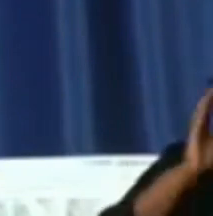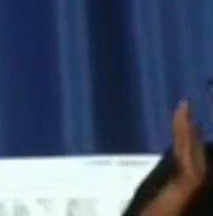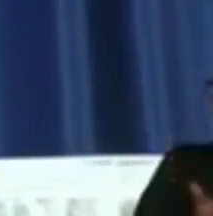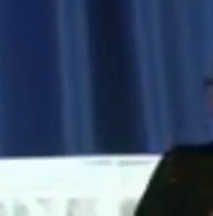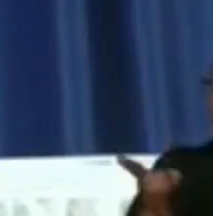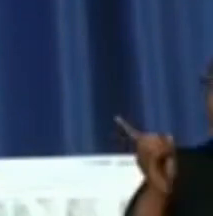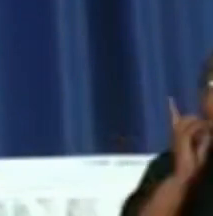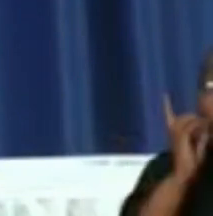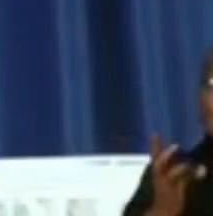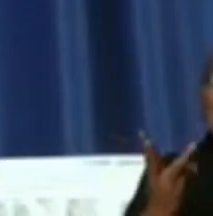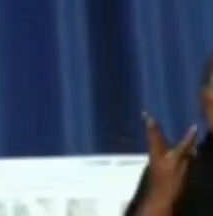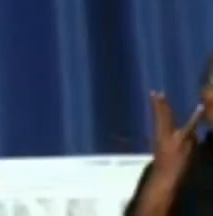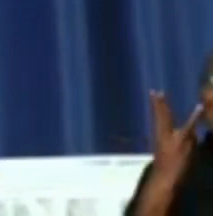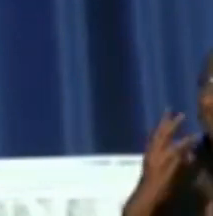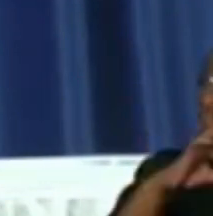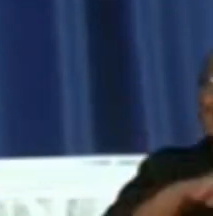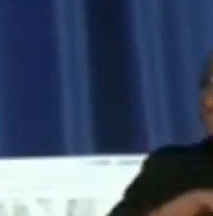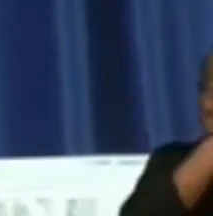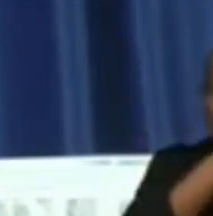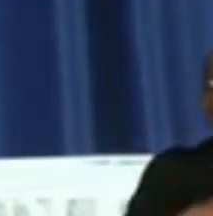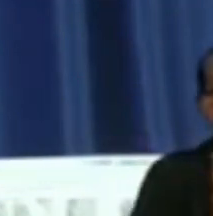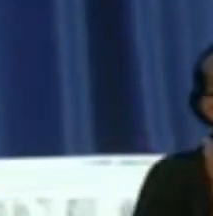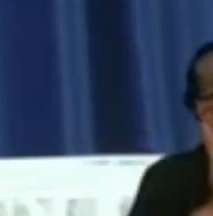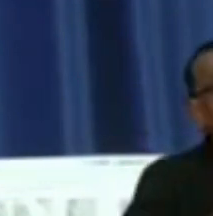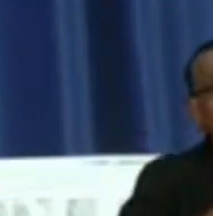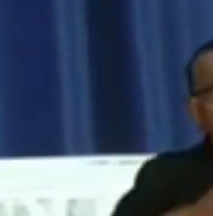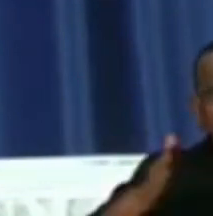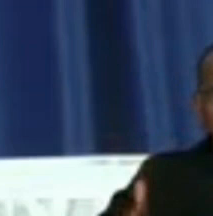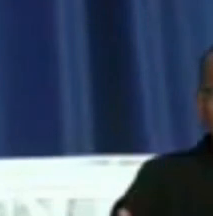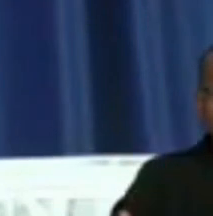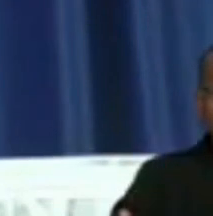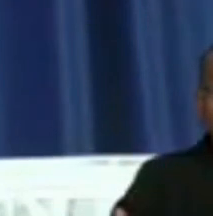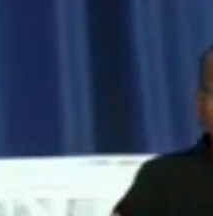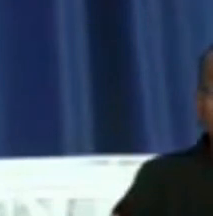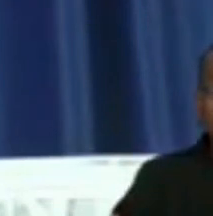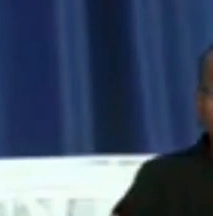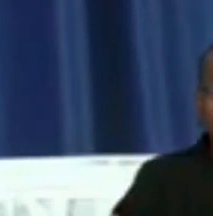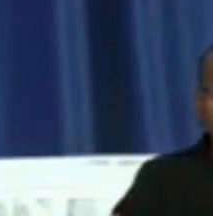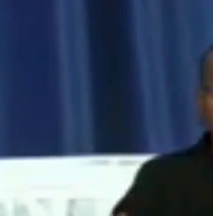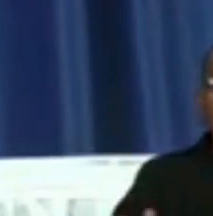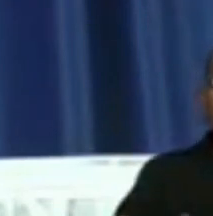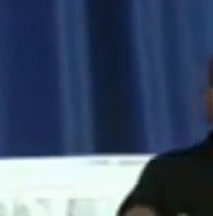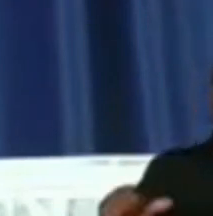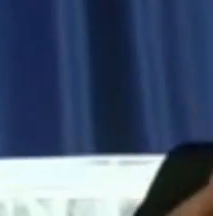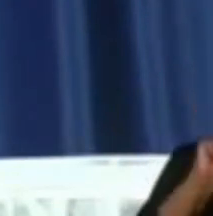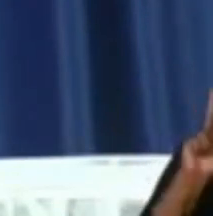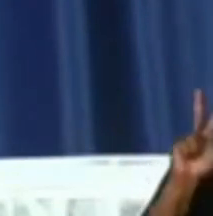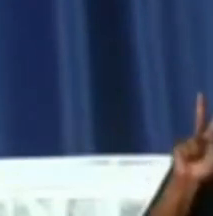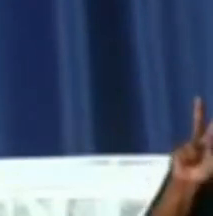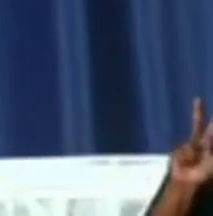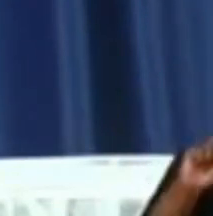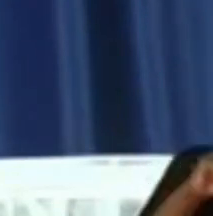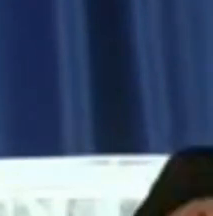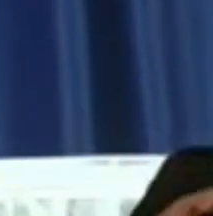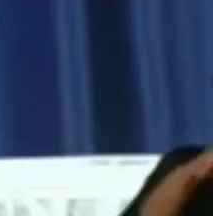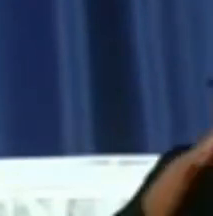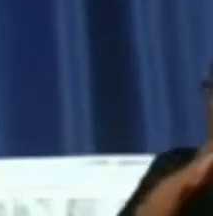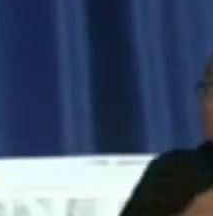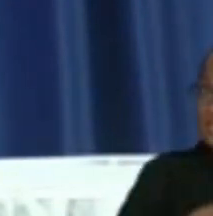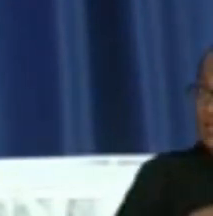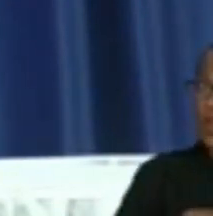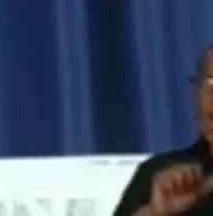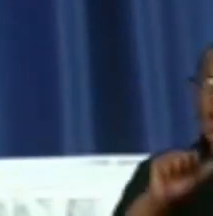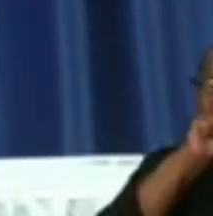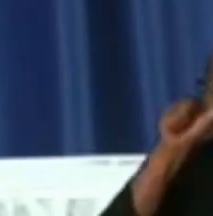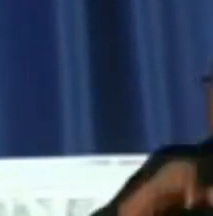113 ziekenhuisbedden die verdeeld worden over Wanica ziekenhuis. Ook voor